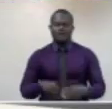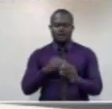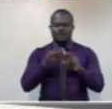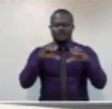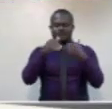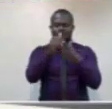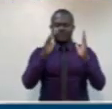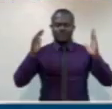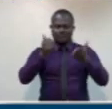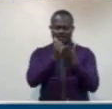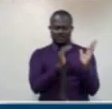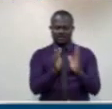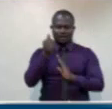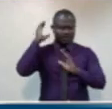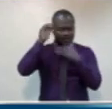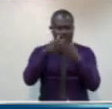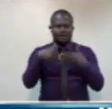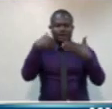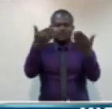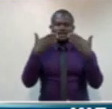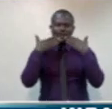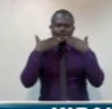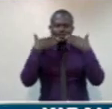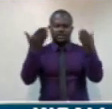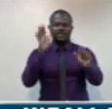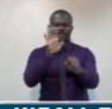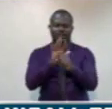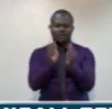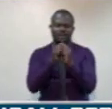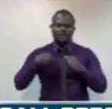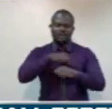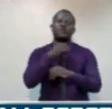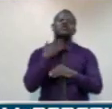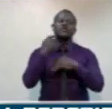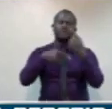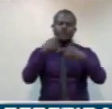Izina rya kipe ngari yamfashe gutegura amakuru ndetse no kubagezaho turabashimiye cyane kuba mwabanye natwe